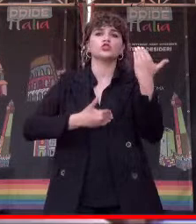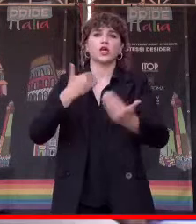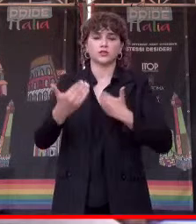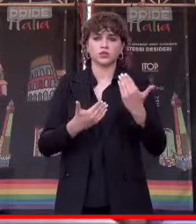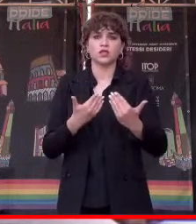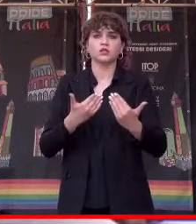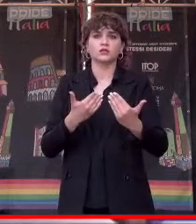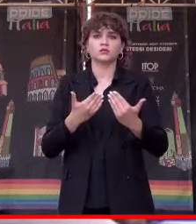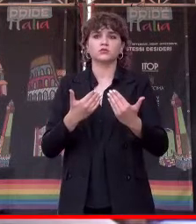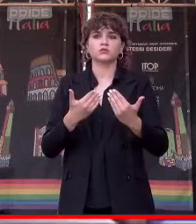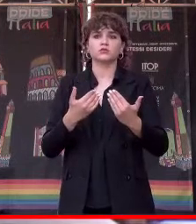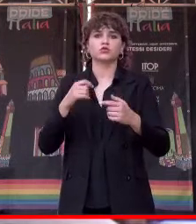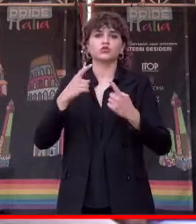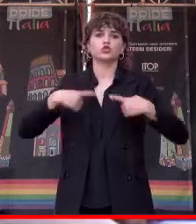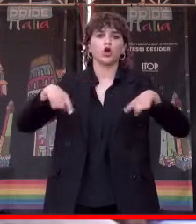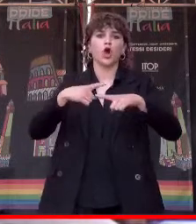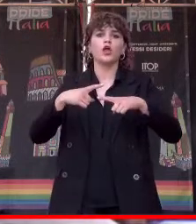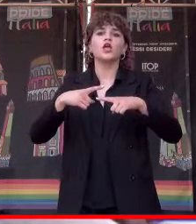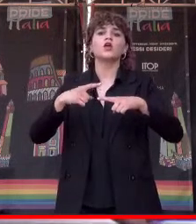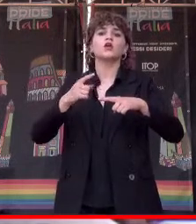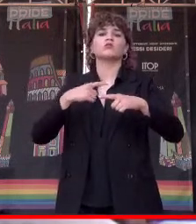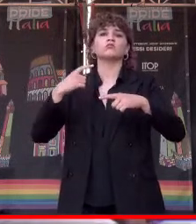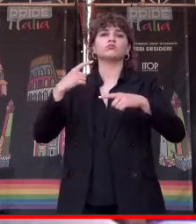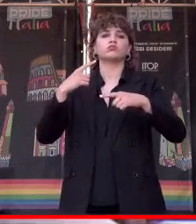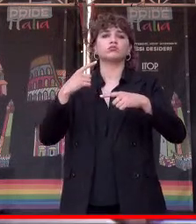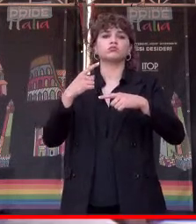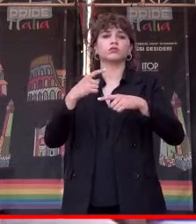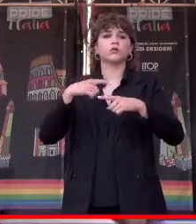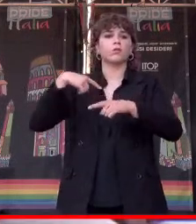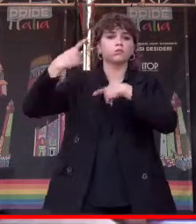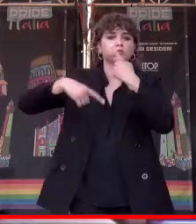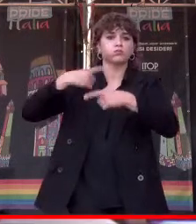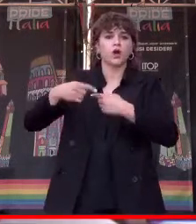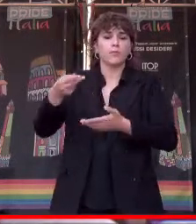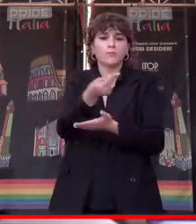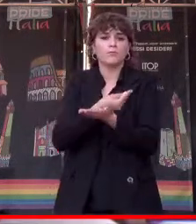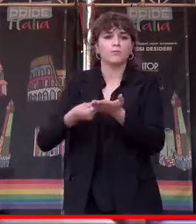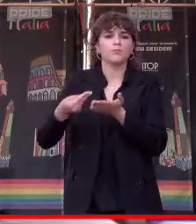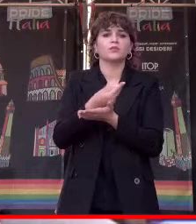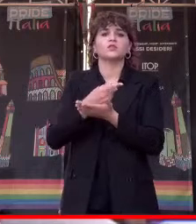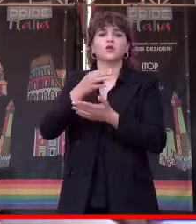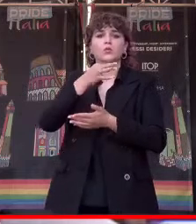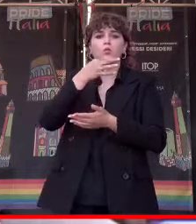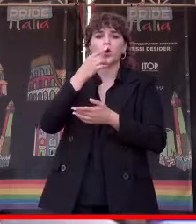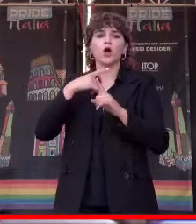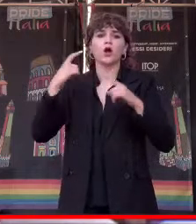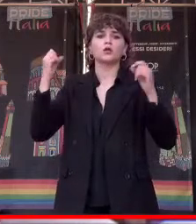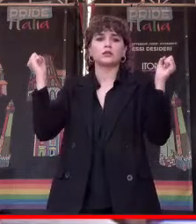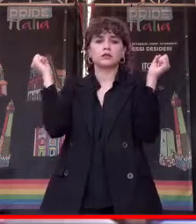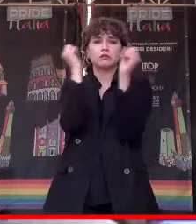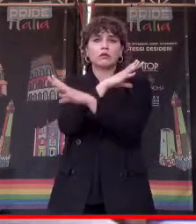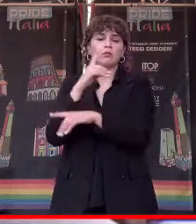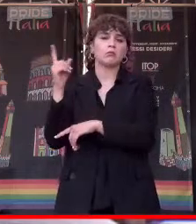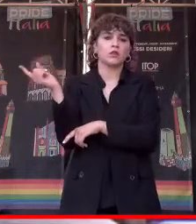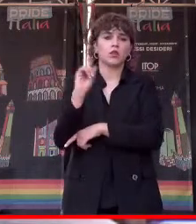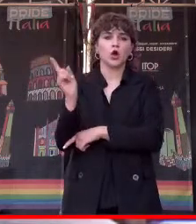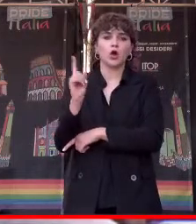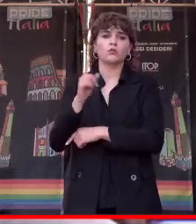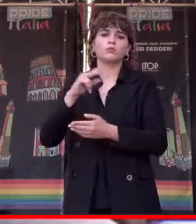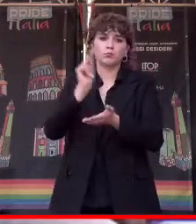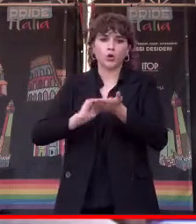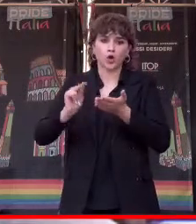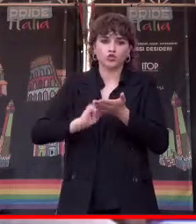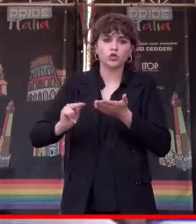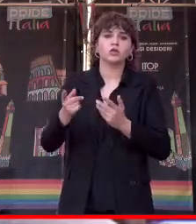la progettazione tradizionale che però ha i suoi tempi, è legata a persone, perché dietro gli uffici, dietro le pubbliche amministrazioni ci sono le